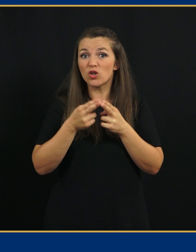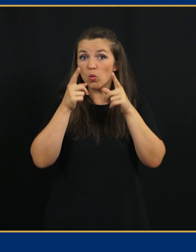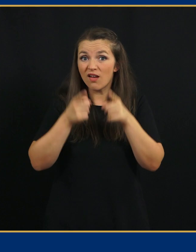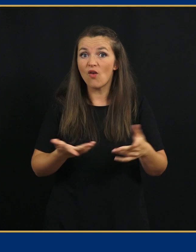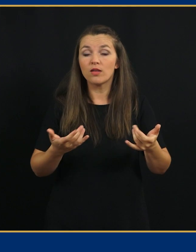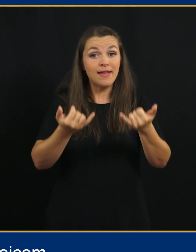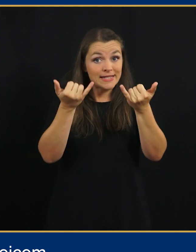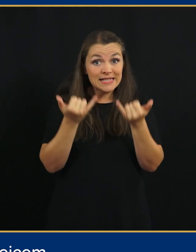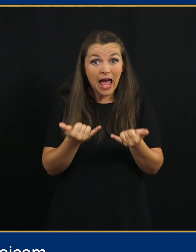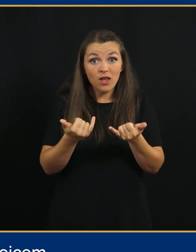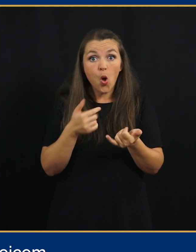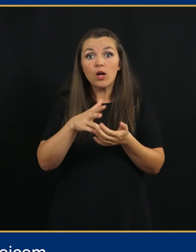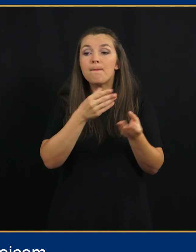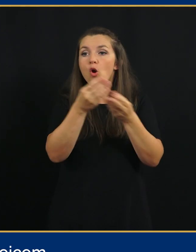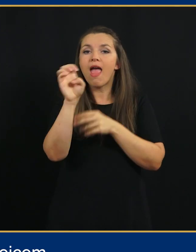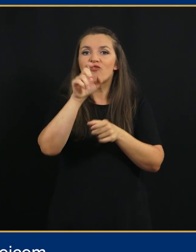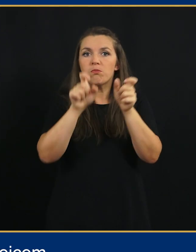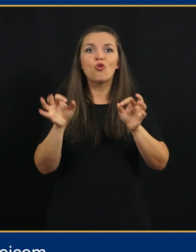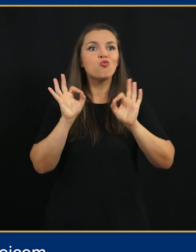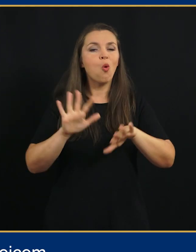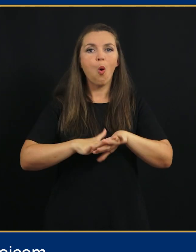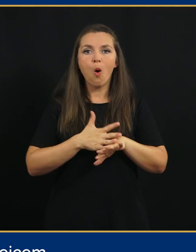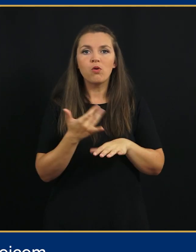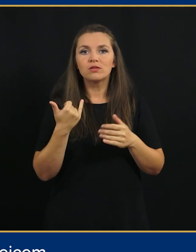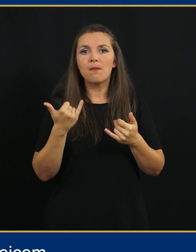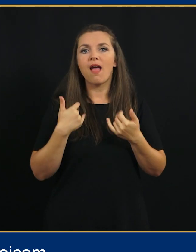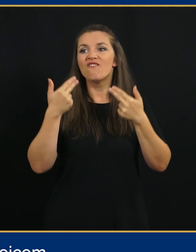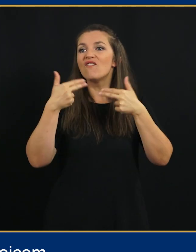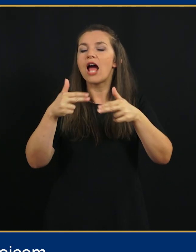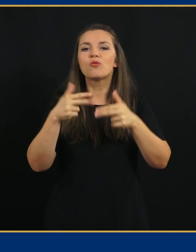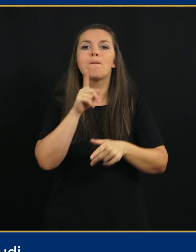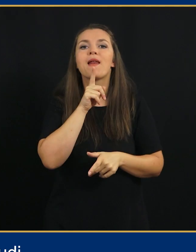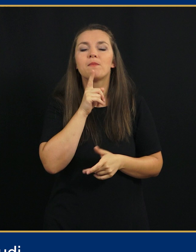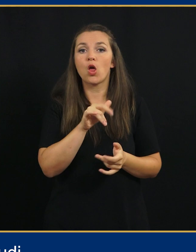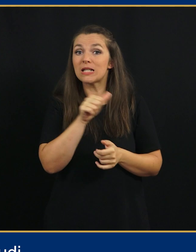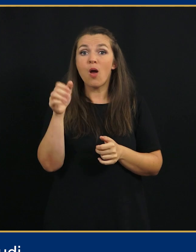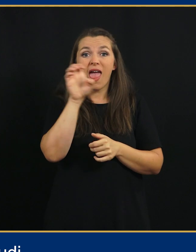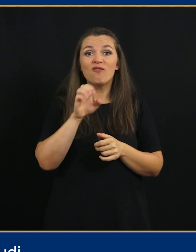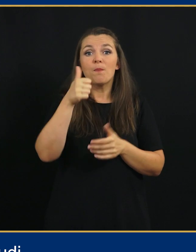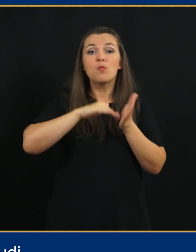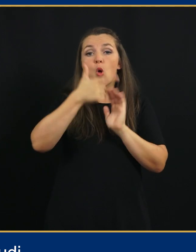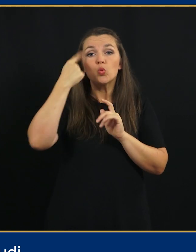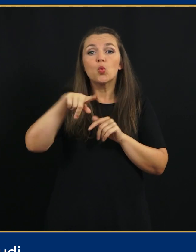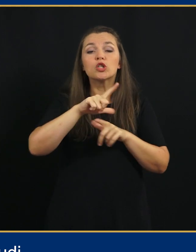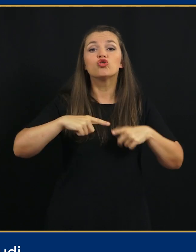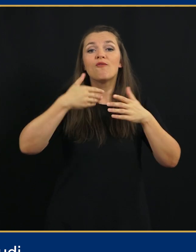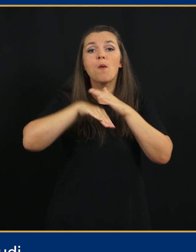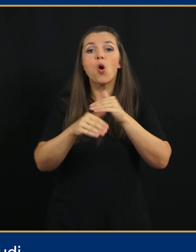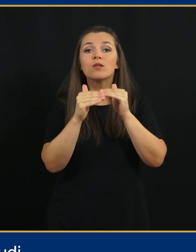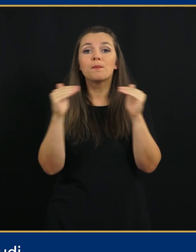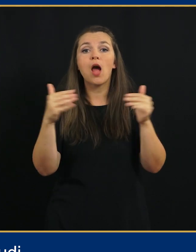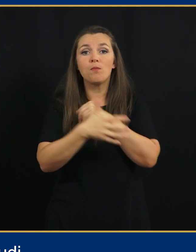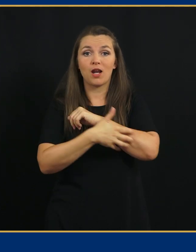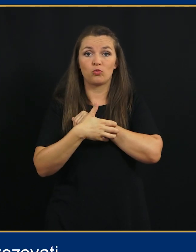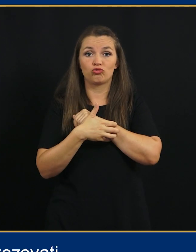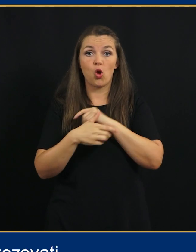vojni. Zdaj, ko gre mnogim Evropejcem dobro, vračamo premalo. Samo v Evropi milijoni ljudi živijo pod pragom